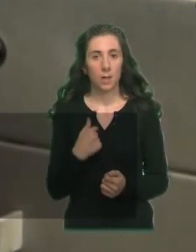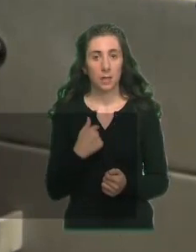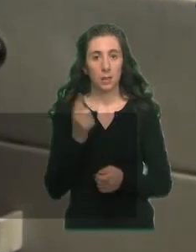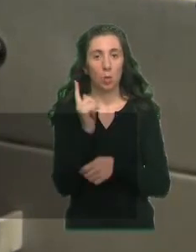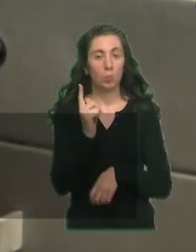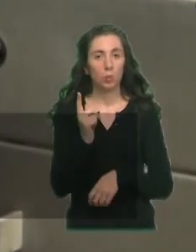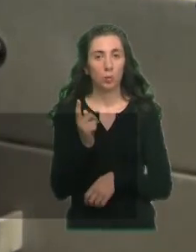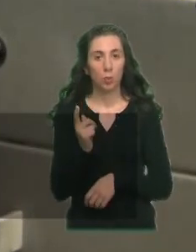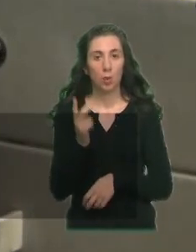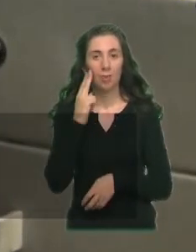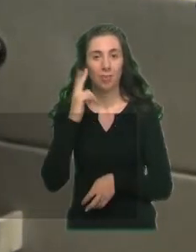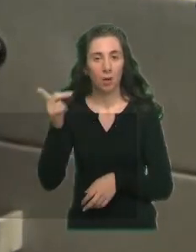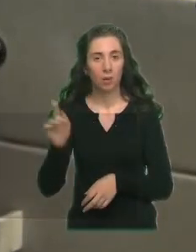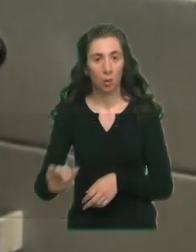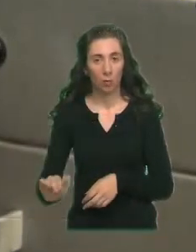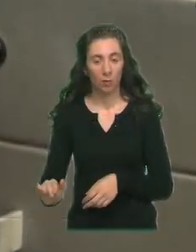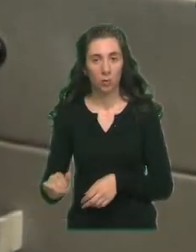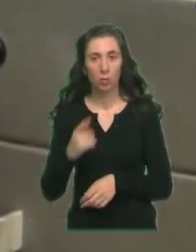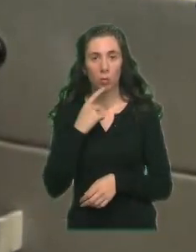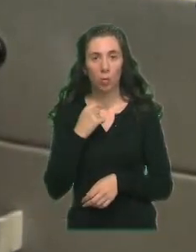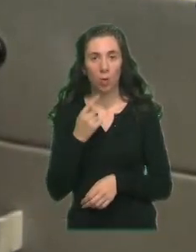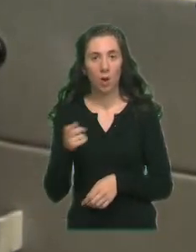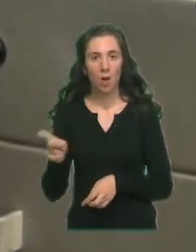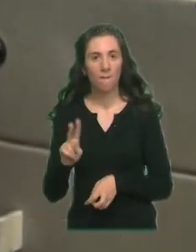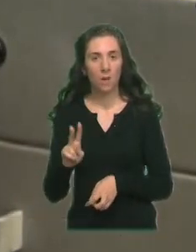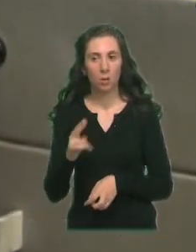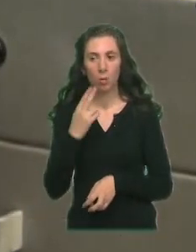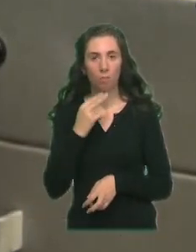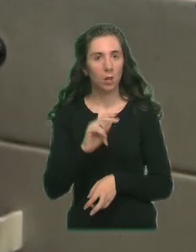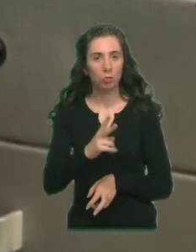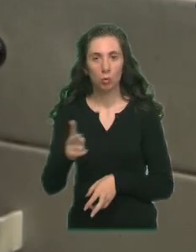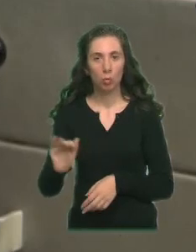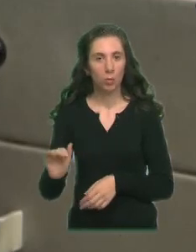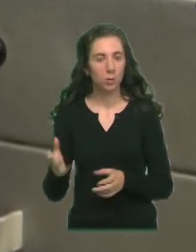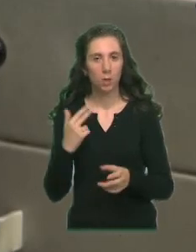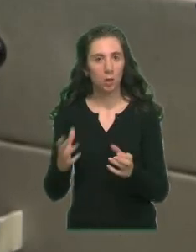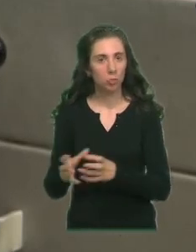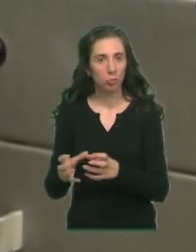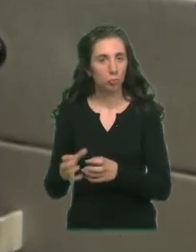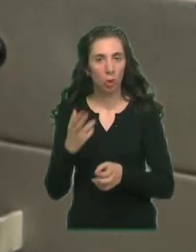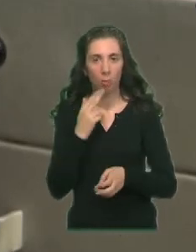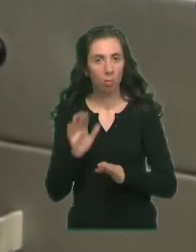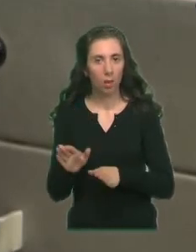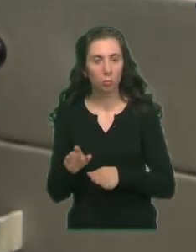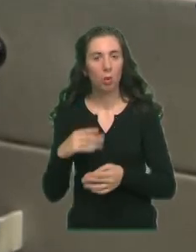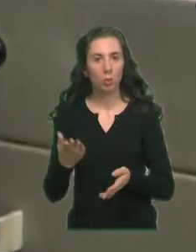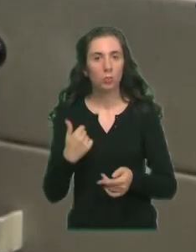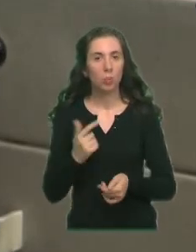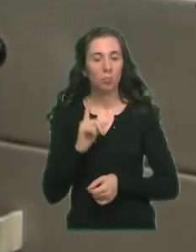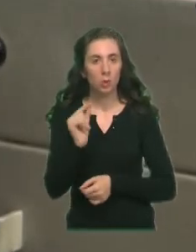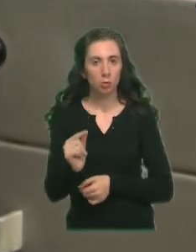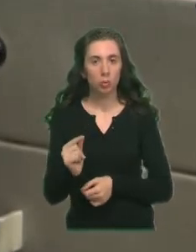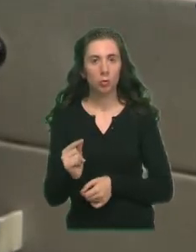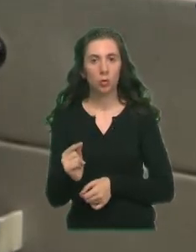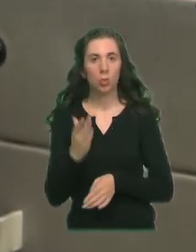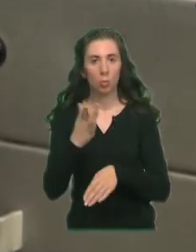Nas je upozorila teta u vrtiću koja je rekla da se Vlado neće sa drugom djecom da druži, ne, i tako. I onda smo išli